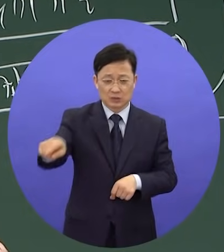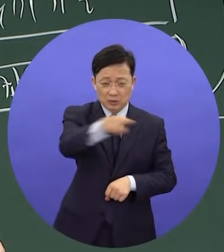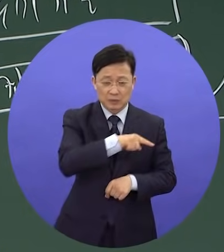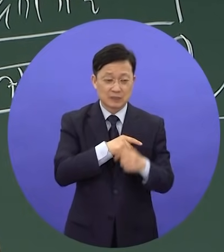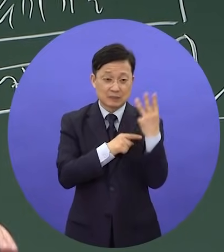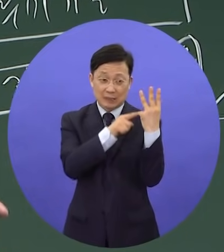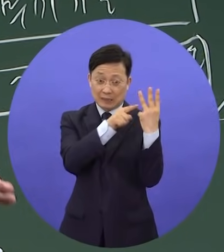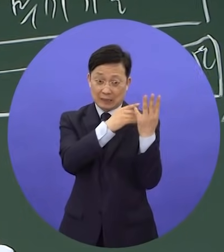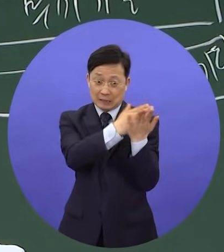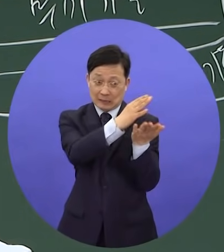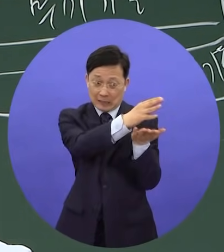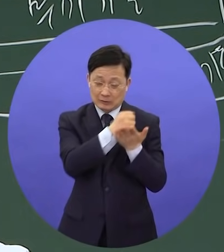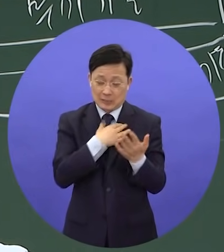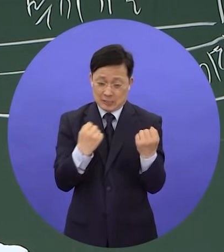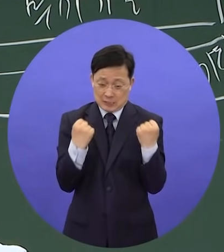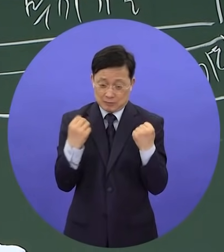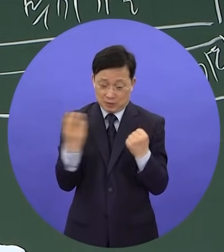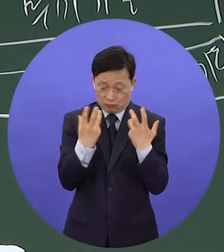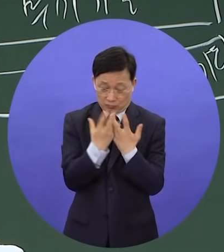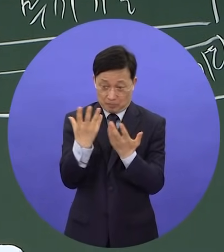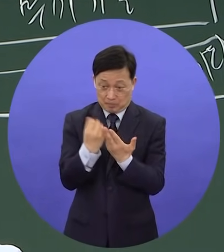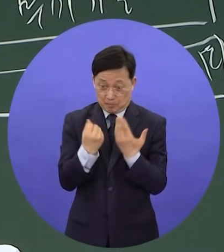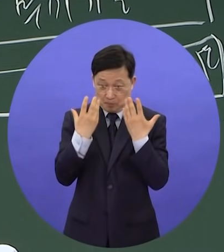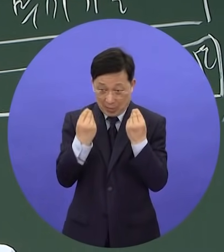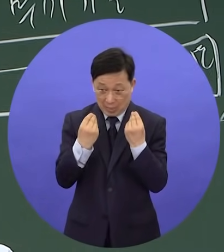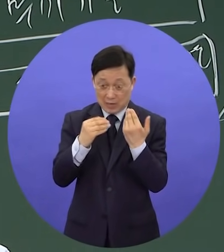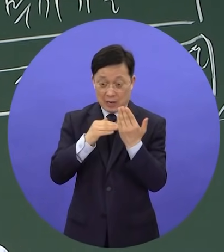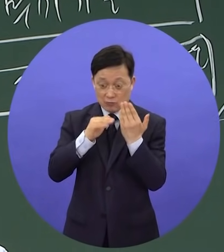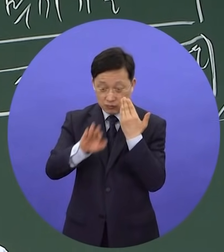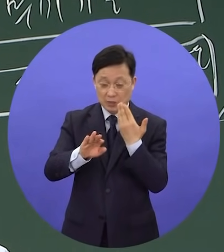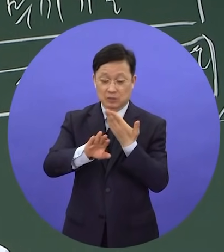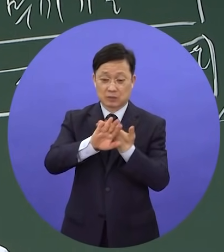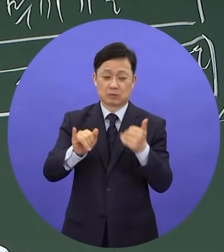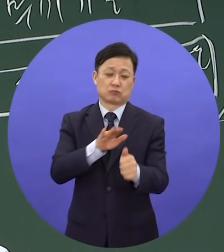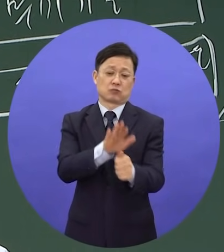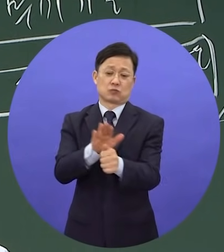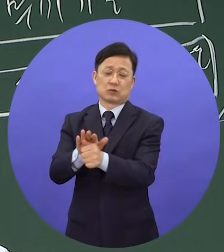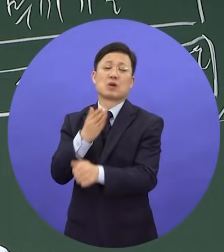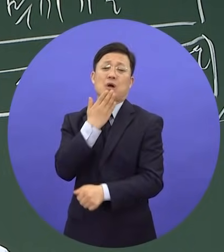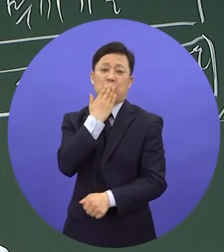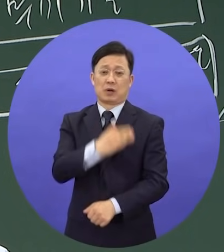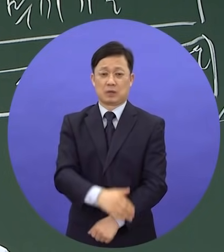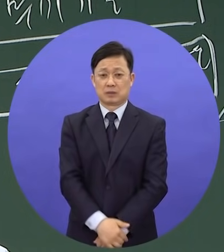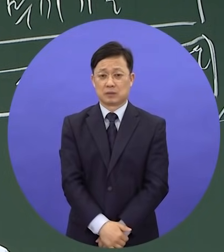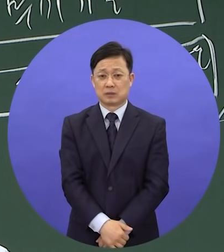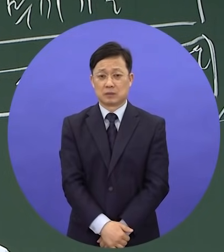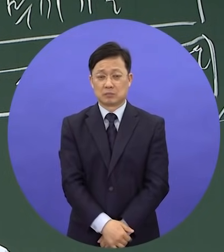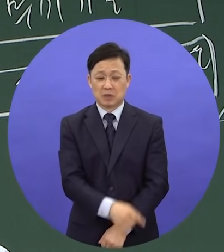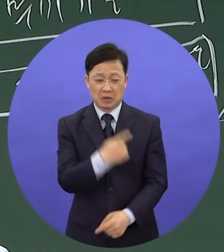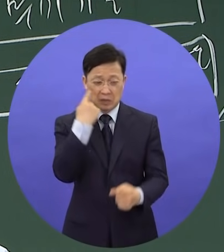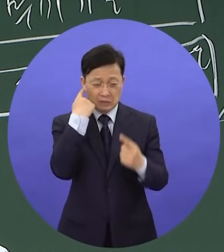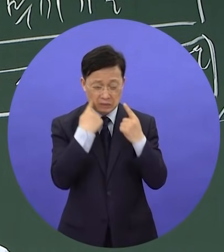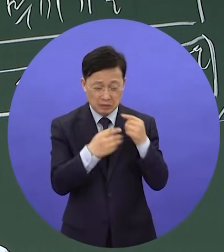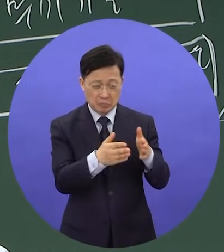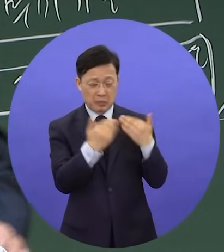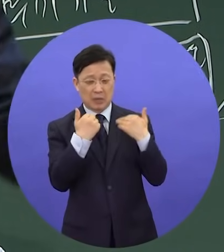now. You need to be strengthened in order to give that strength to others. 그렇죠. Isn't that so? 상처받는 분들 부모 뭐 원망하지 말고